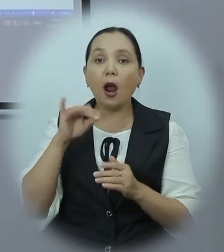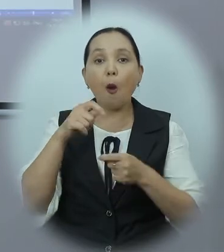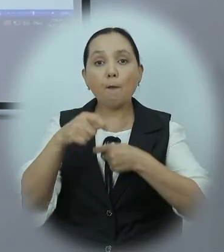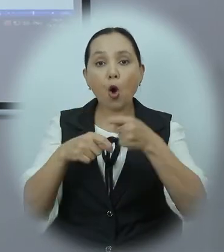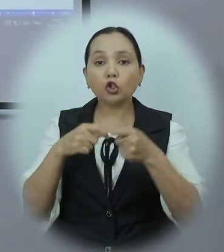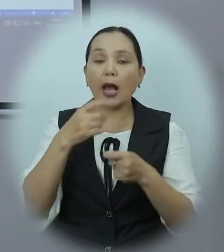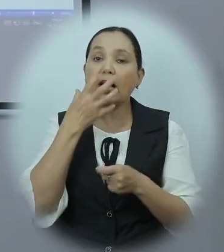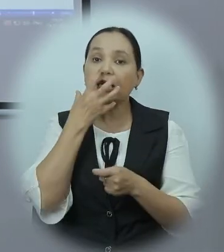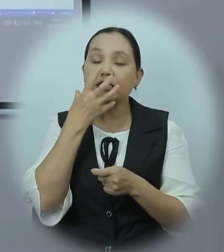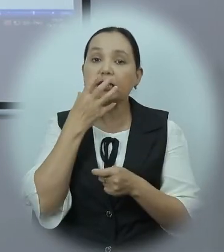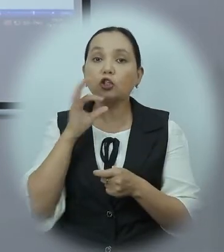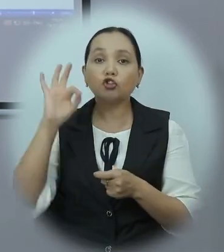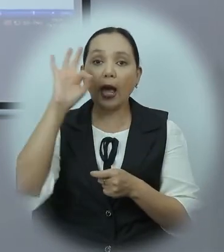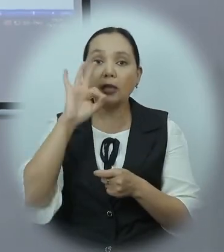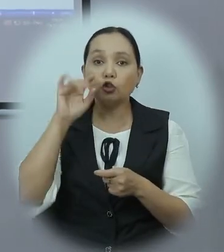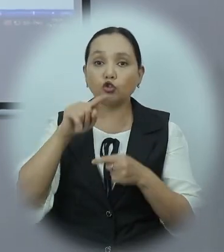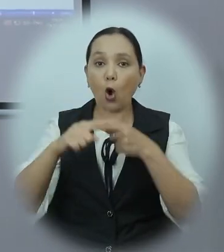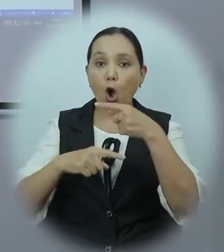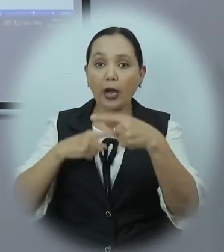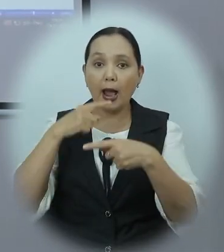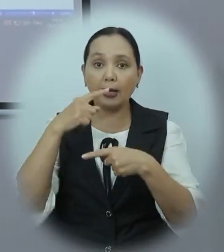va qizdirish darajasi shu orqali